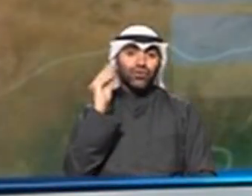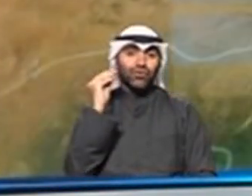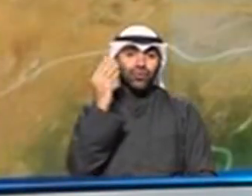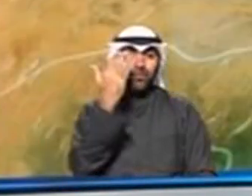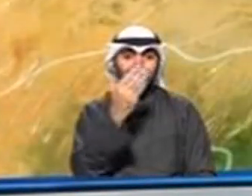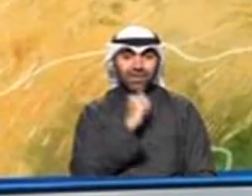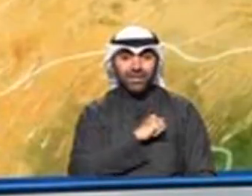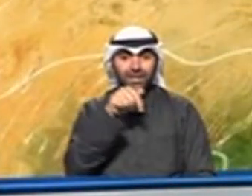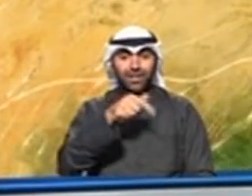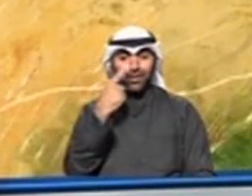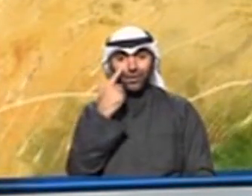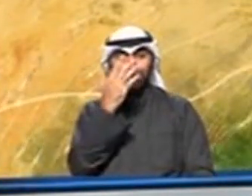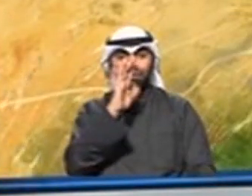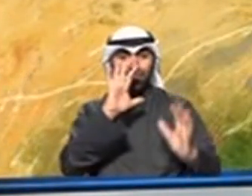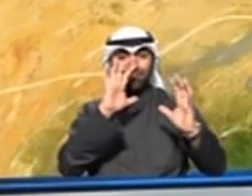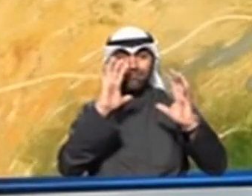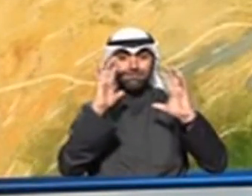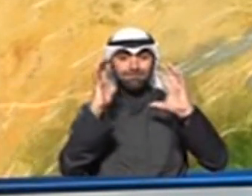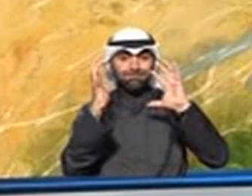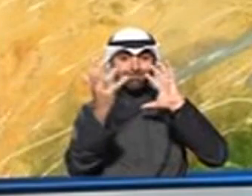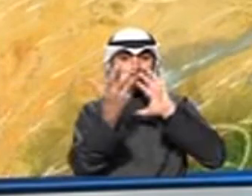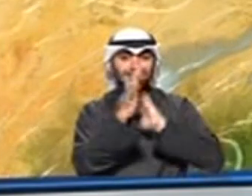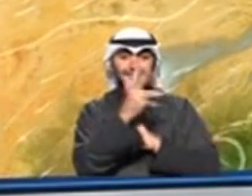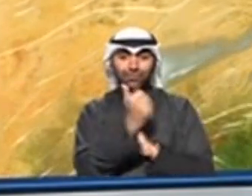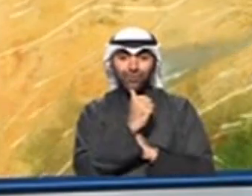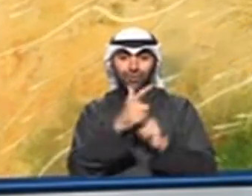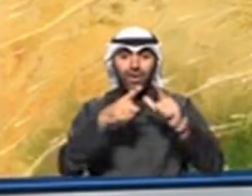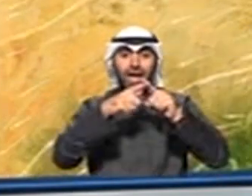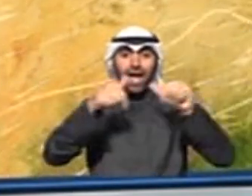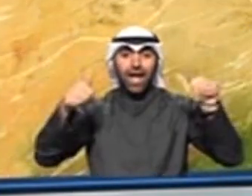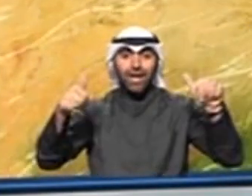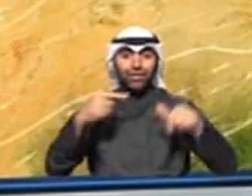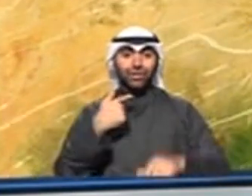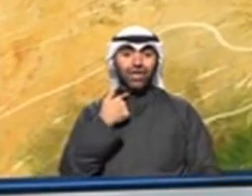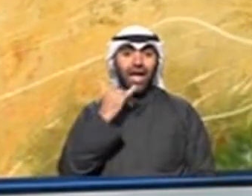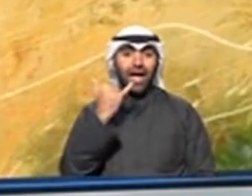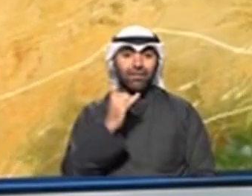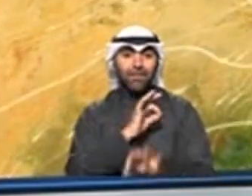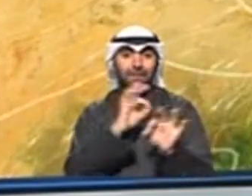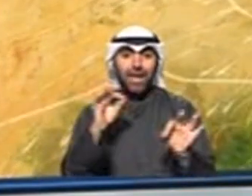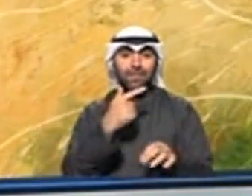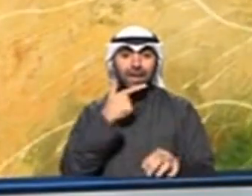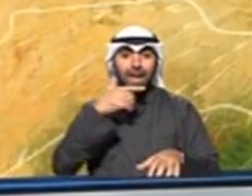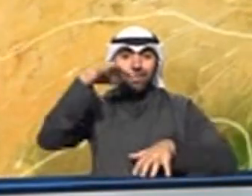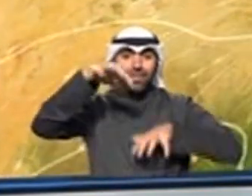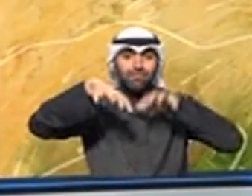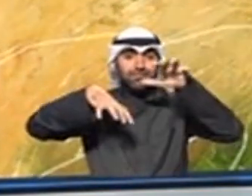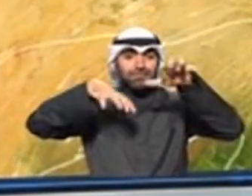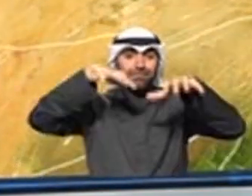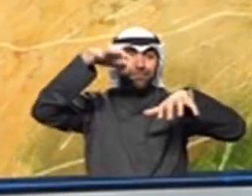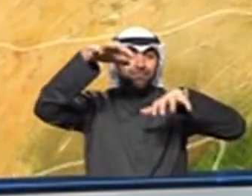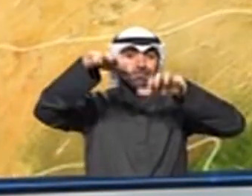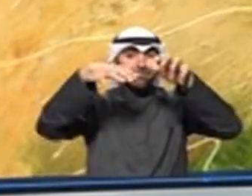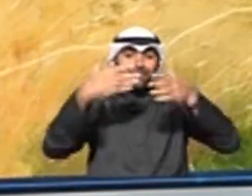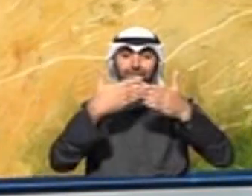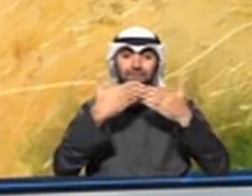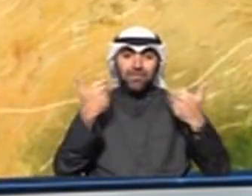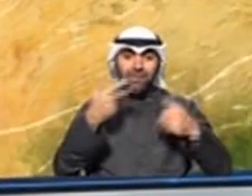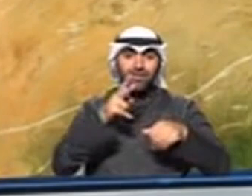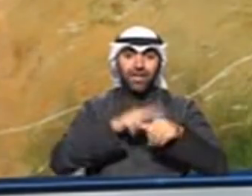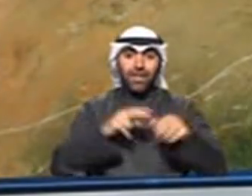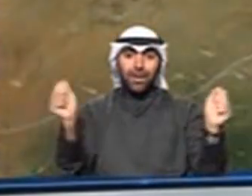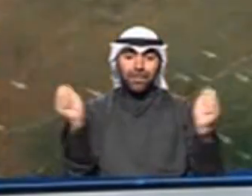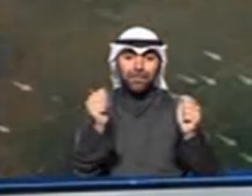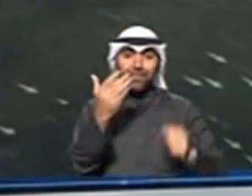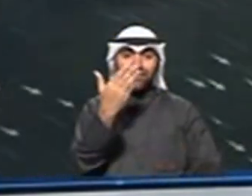كيلو. صور الأقمار الصناعية توضح تأثر دولة الكويت بامتداد مرتفع جوي مؤثر علينا وراح يستمر معانا خلال 24 ساعة